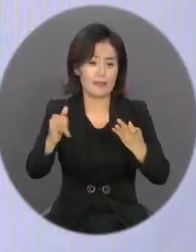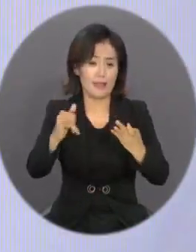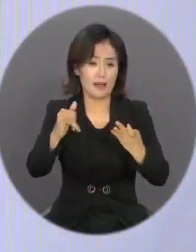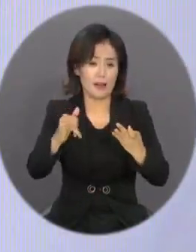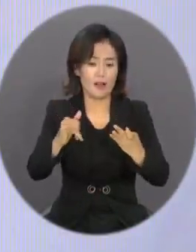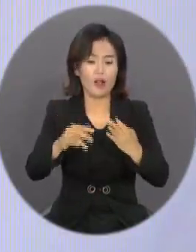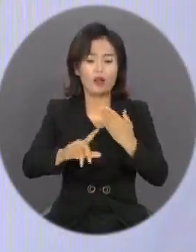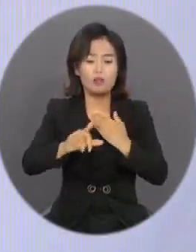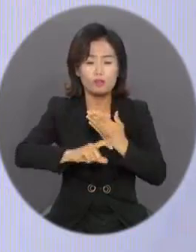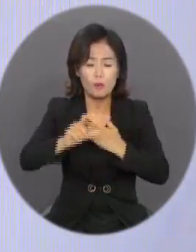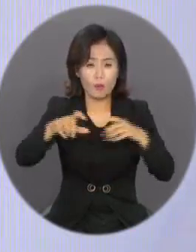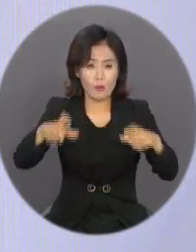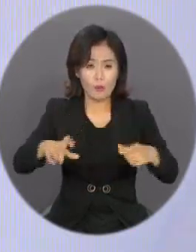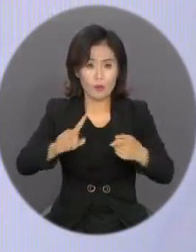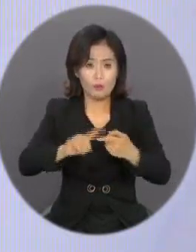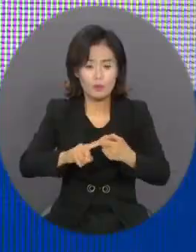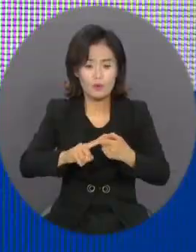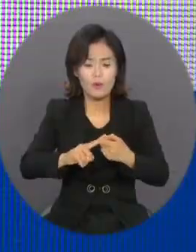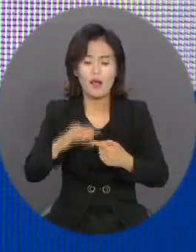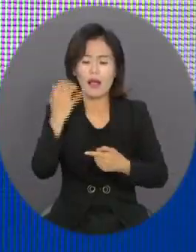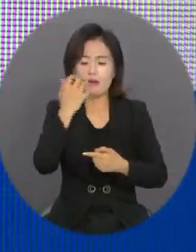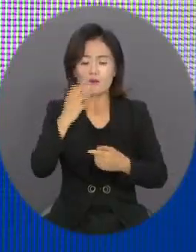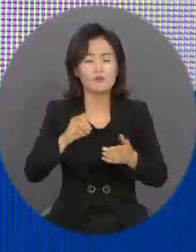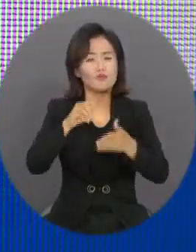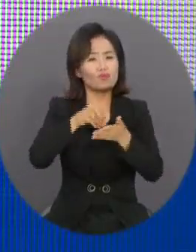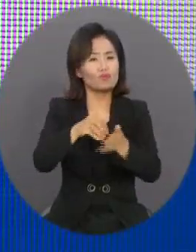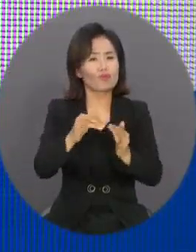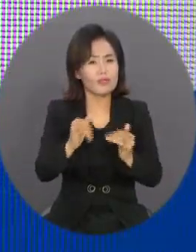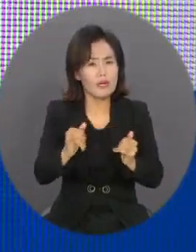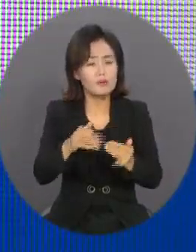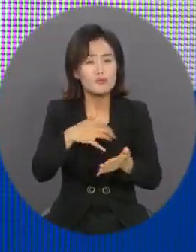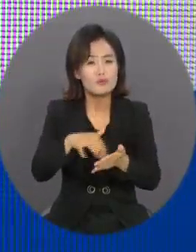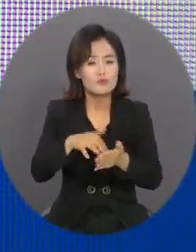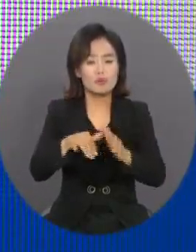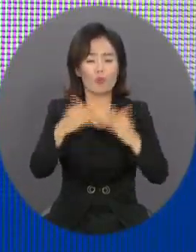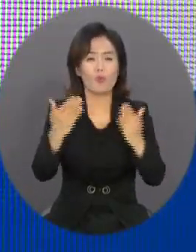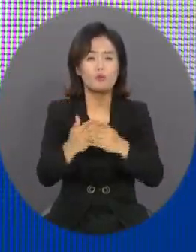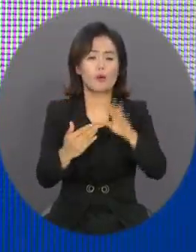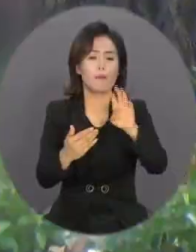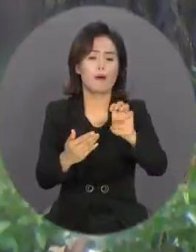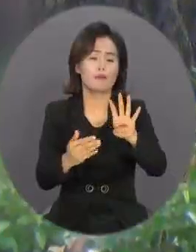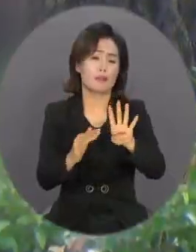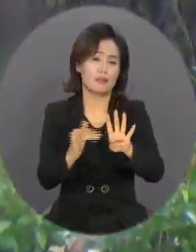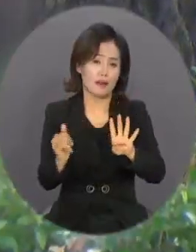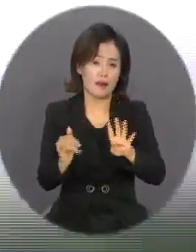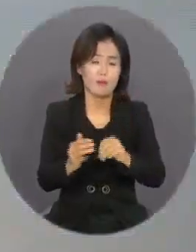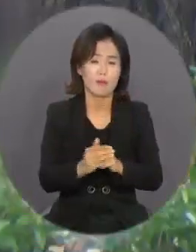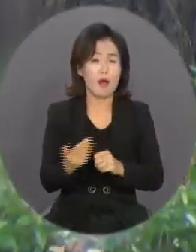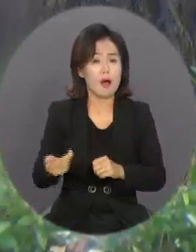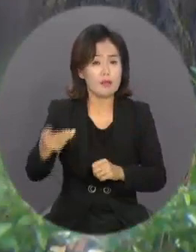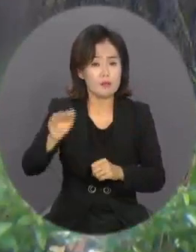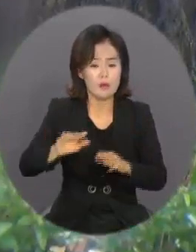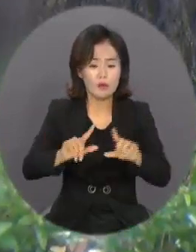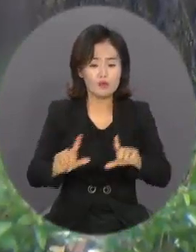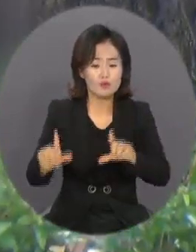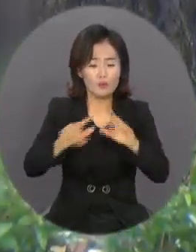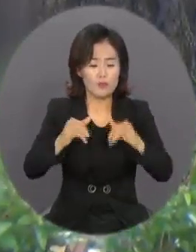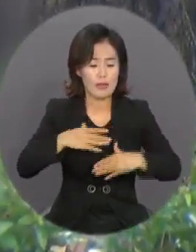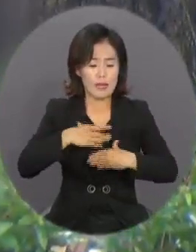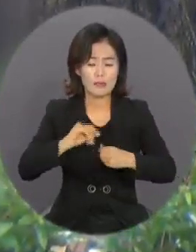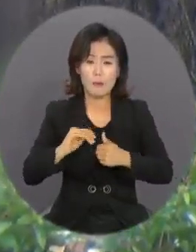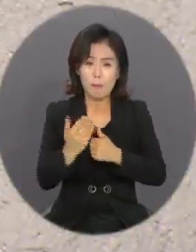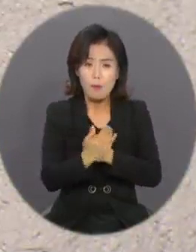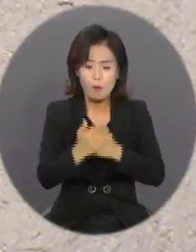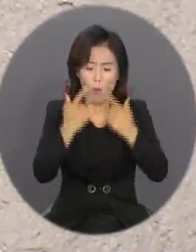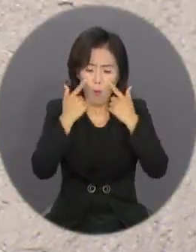동부권에 거주하는 것으로 성범죄자 알림위에 등록된 성범죄자는 모두 44명. 하지만 주민들의 안전을